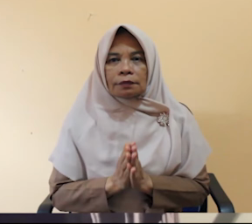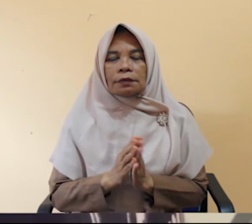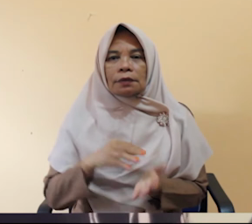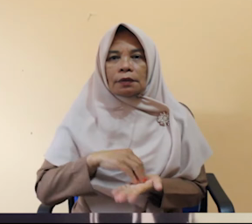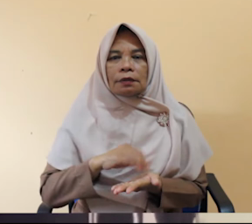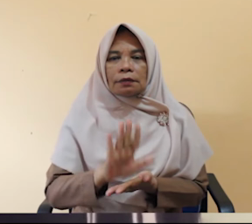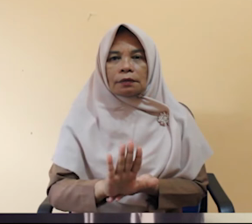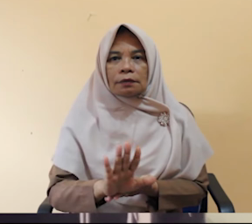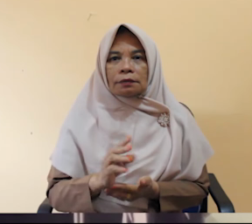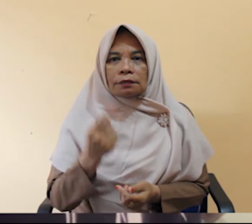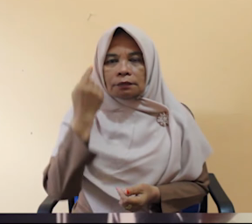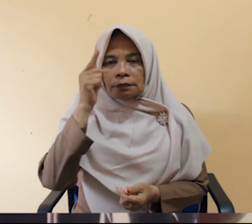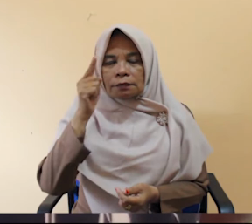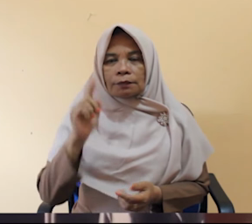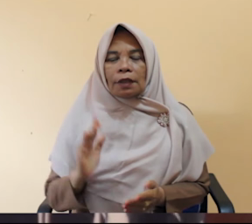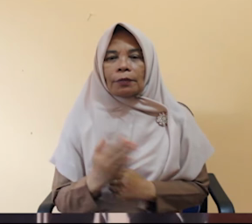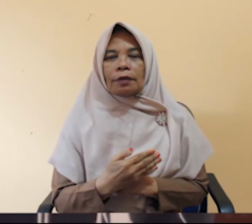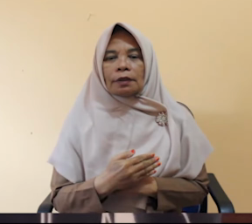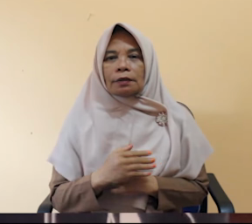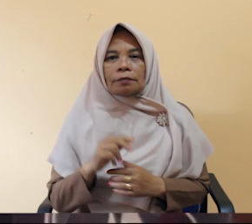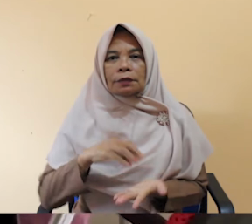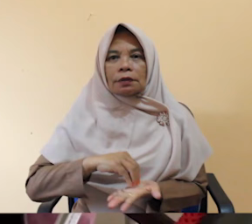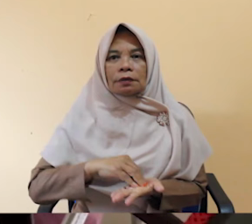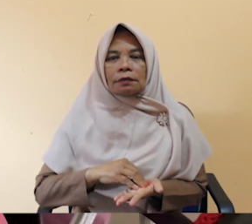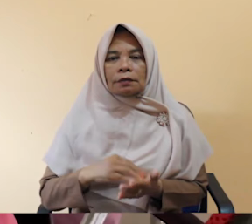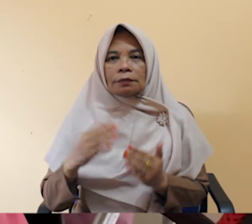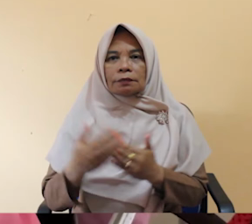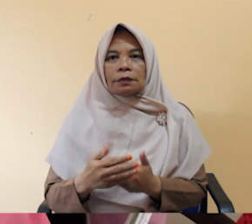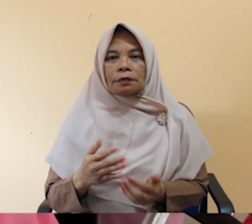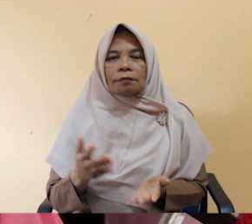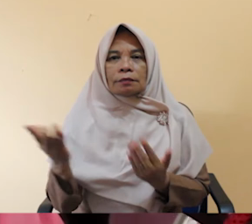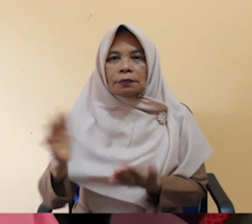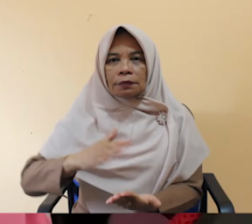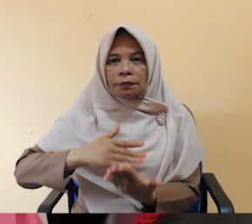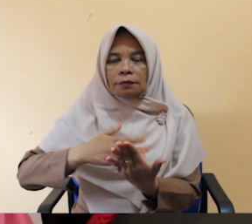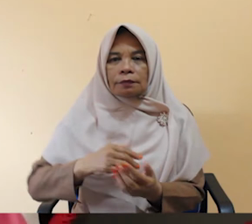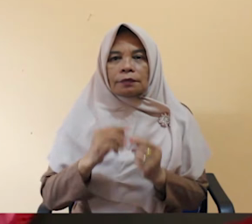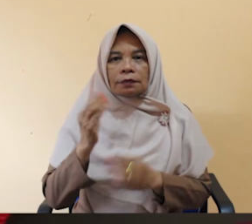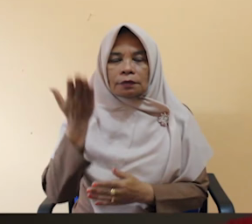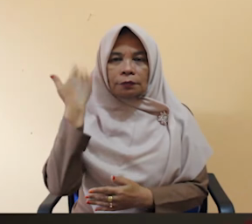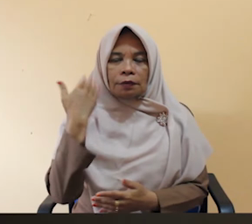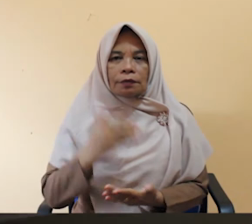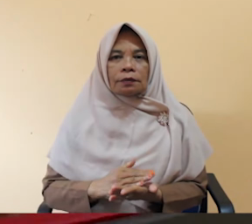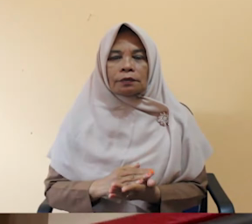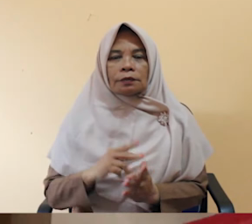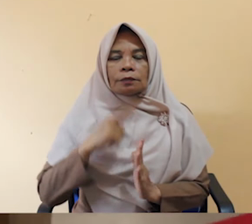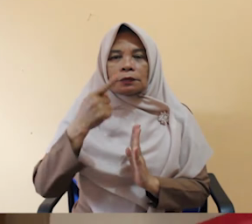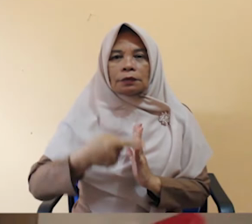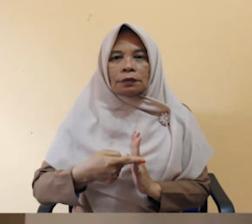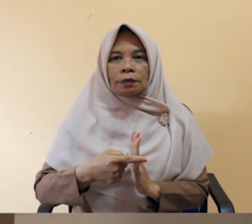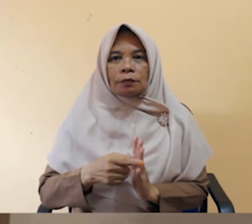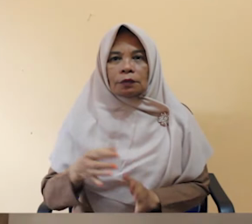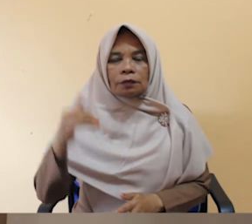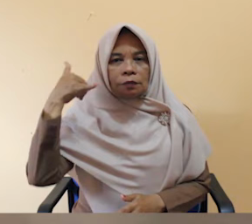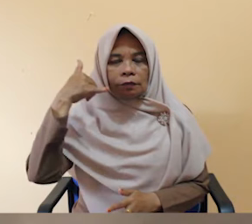Untuk mendapatkan layanan pertanahan, Anda dapat menyiapkan berkas permohonan terlebih dahulu. Kemudian, menghubungi petugas